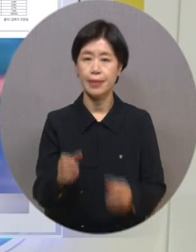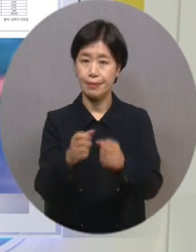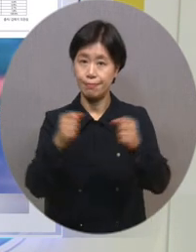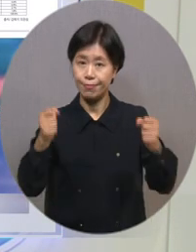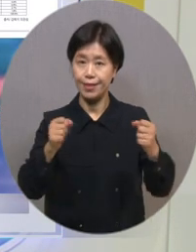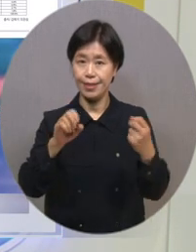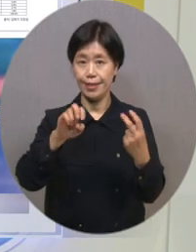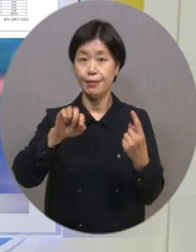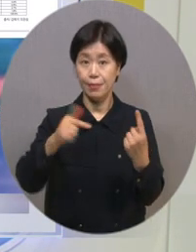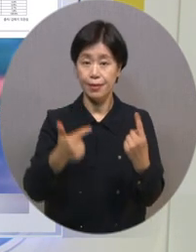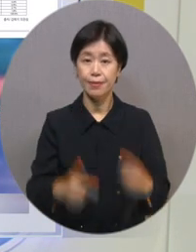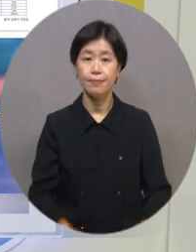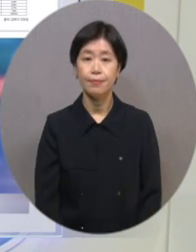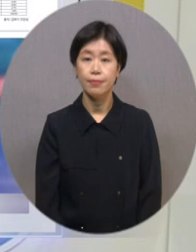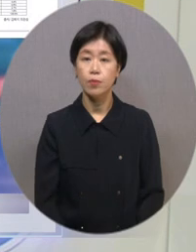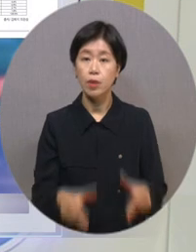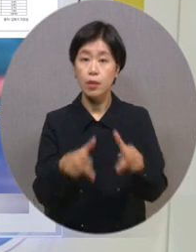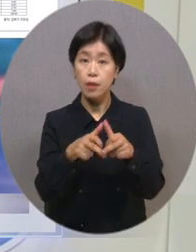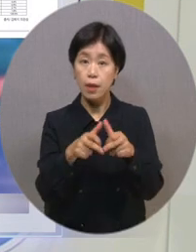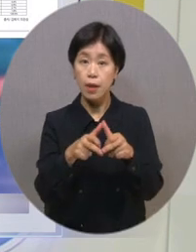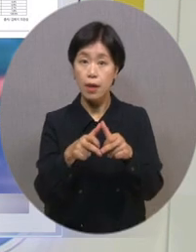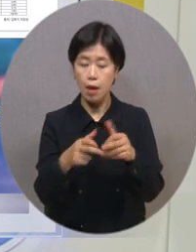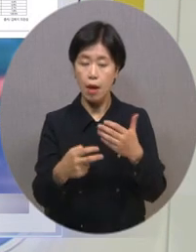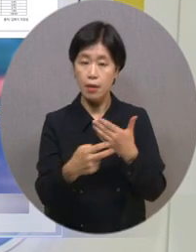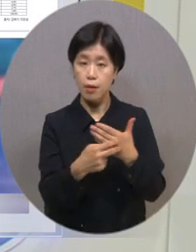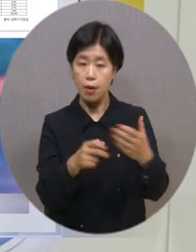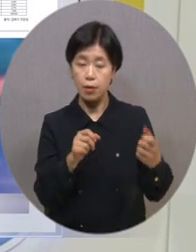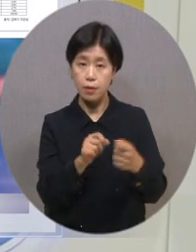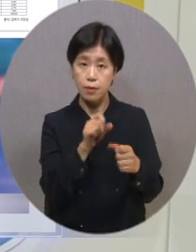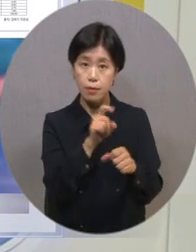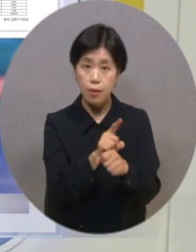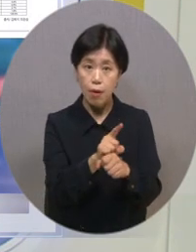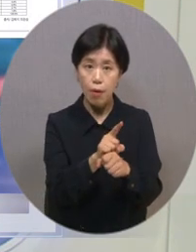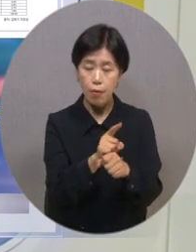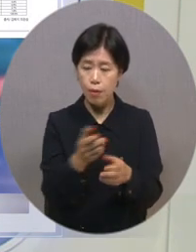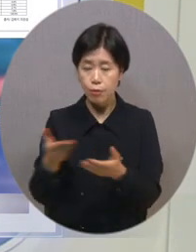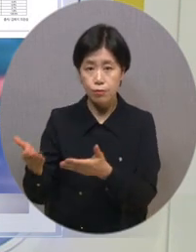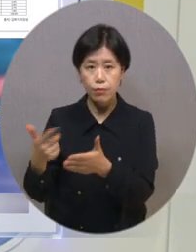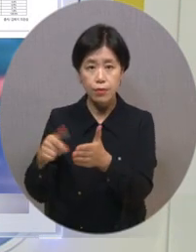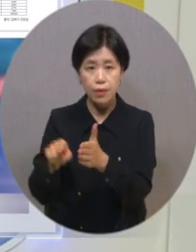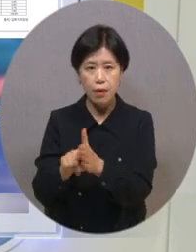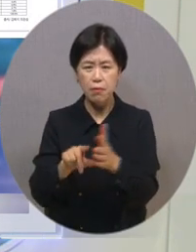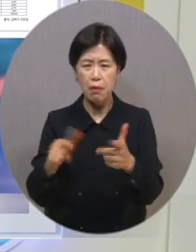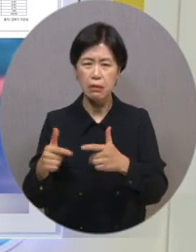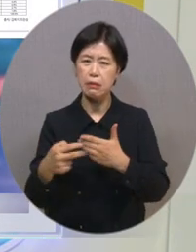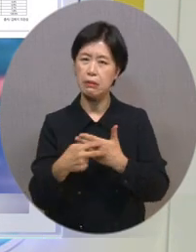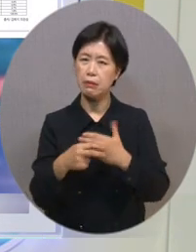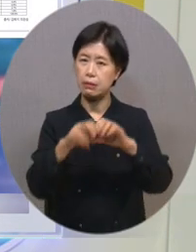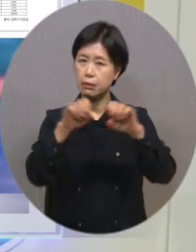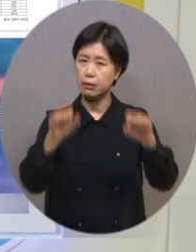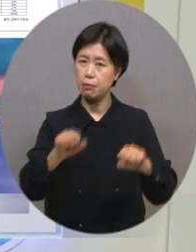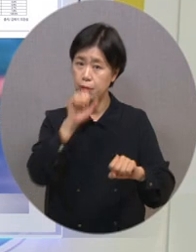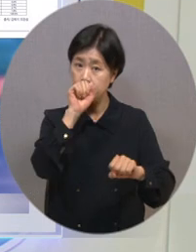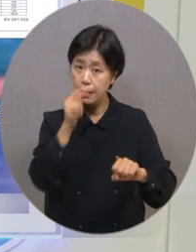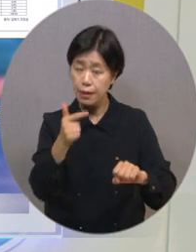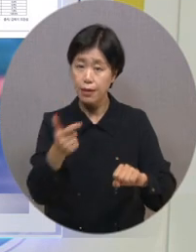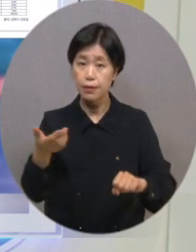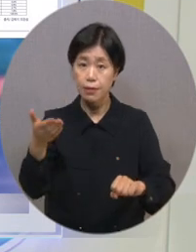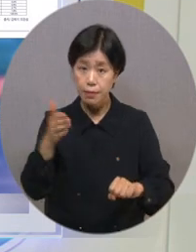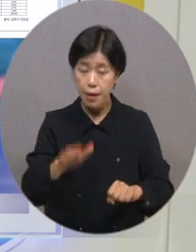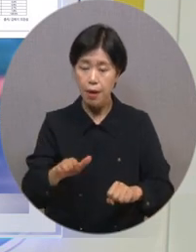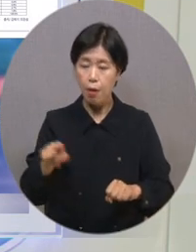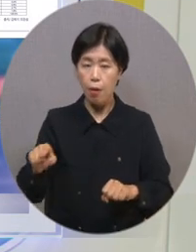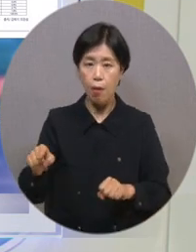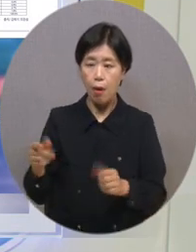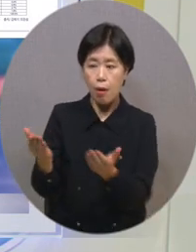1면입니다 장애인이 의료 접근성을 보장받기 어려운 의료 시스템에서 장애인 건강 주치는 꼭